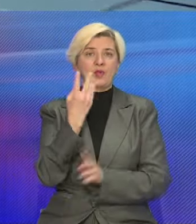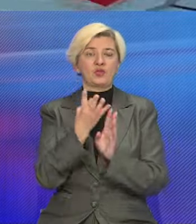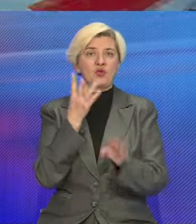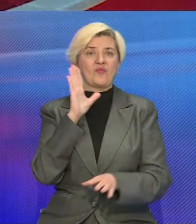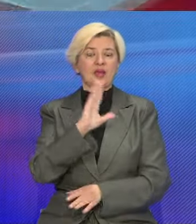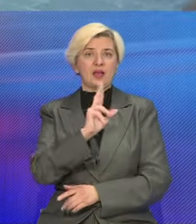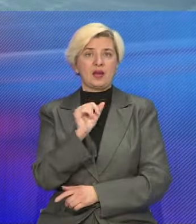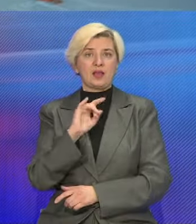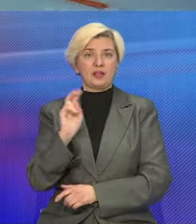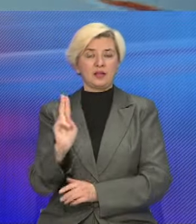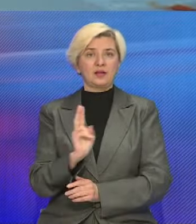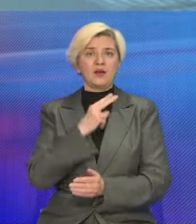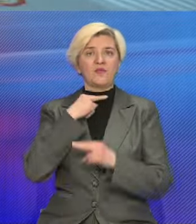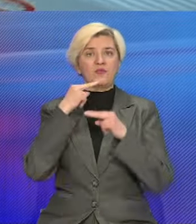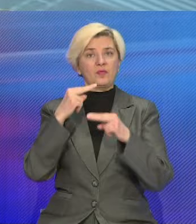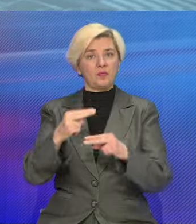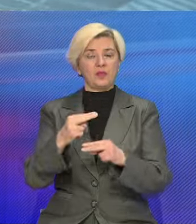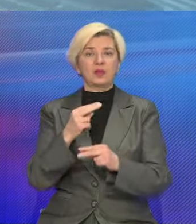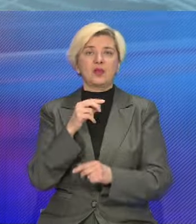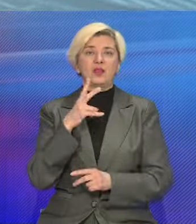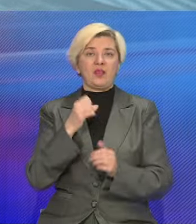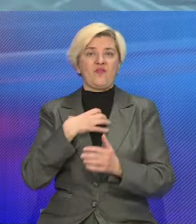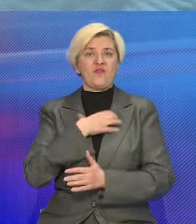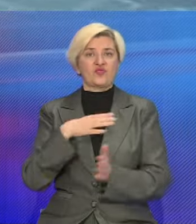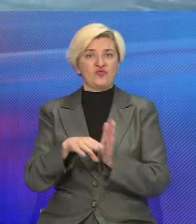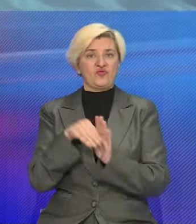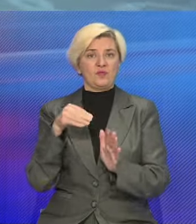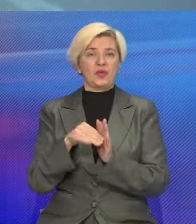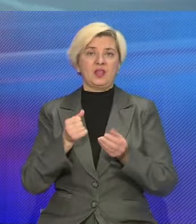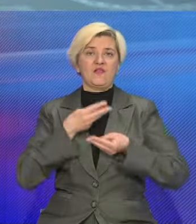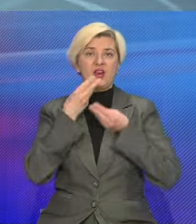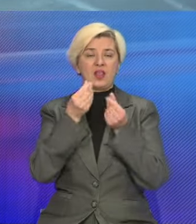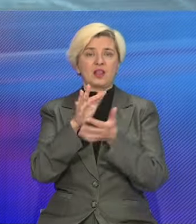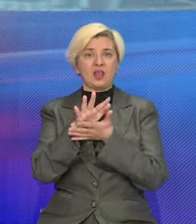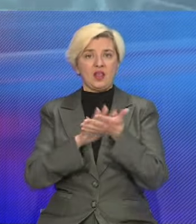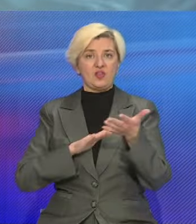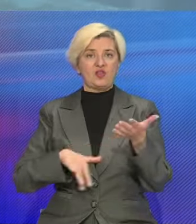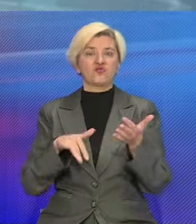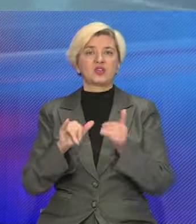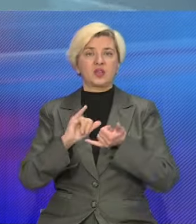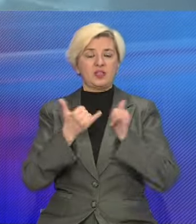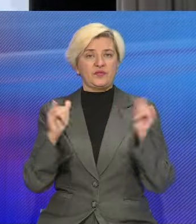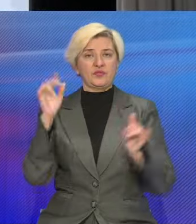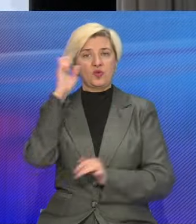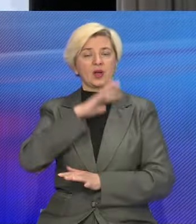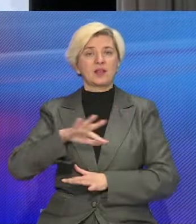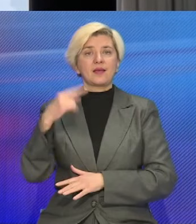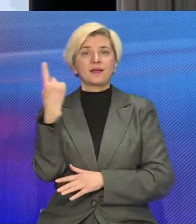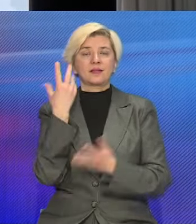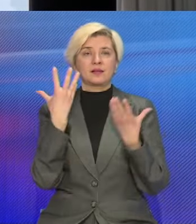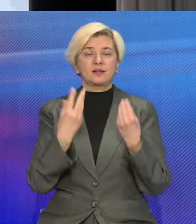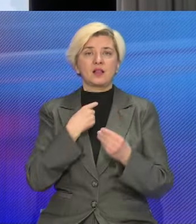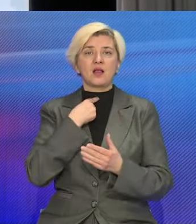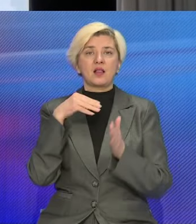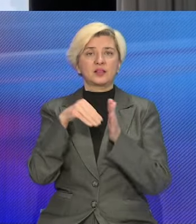Каранік звернув увагу на важність виборчій кампанії і її впливі на даліше розвиток країни. Один і день голосування у